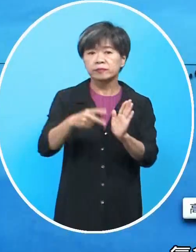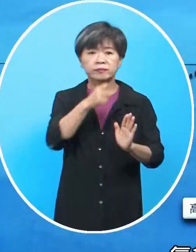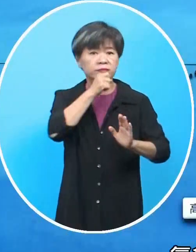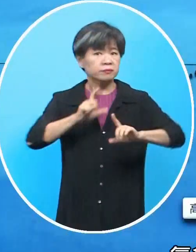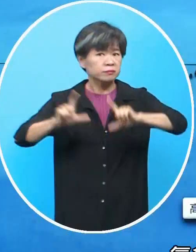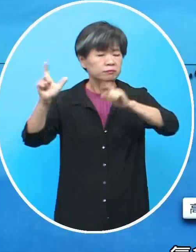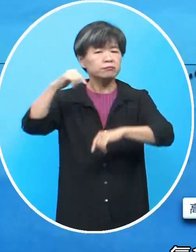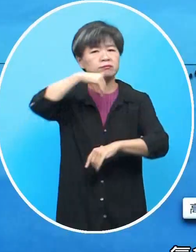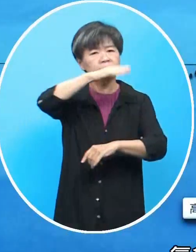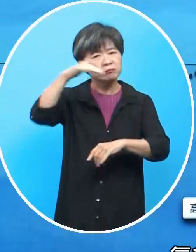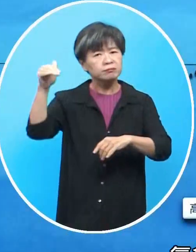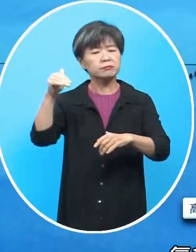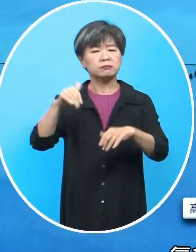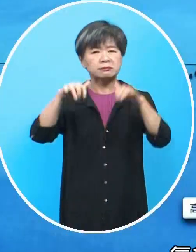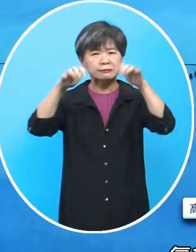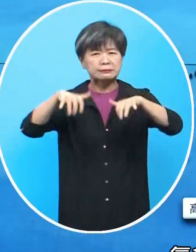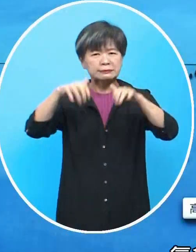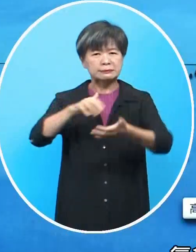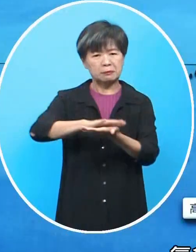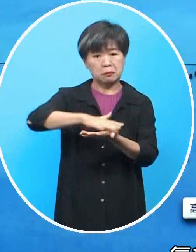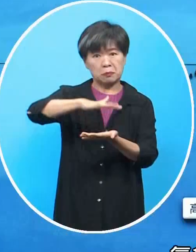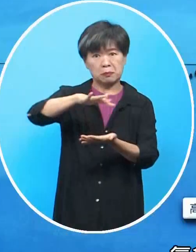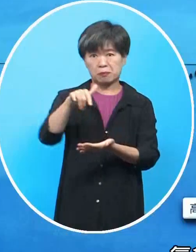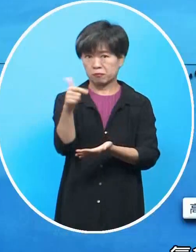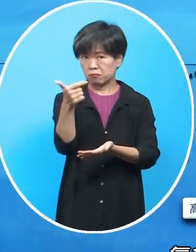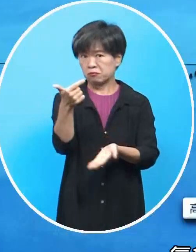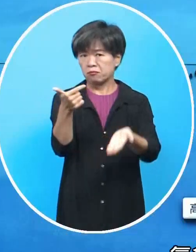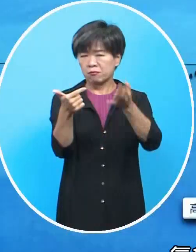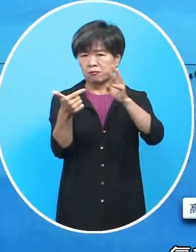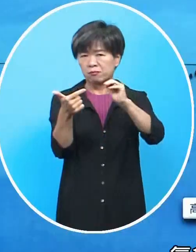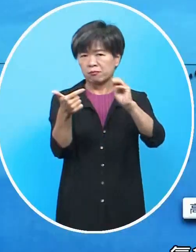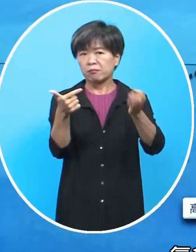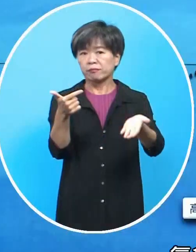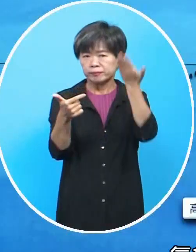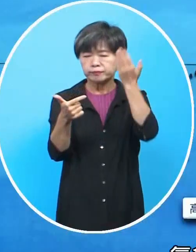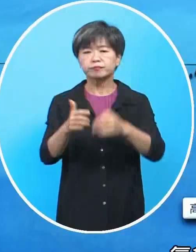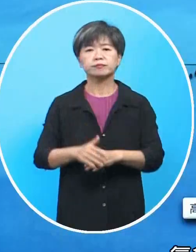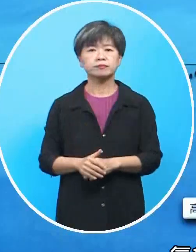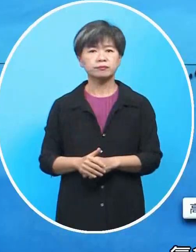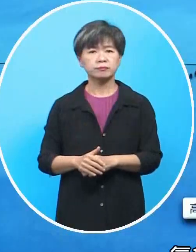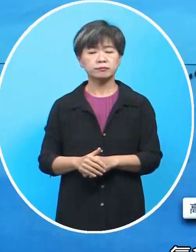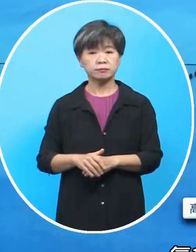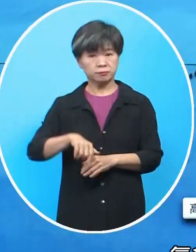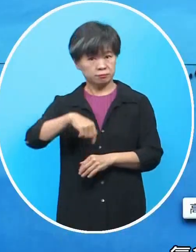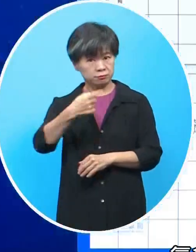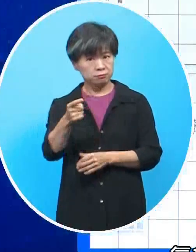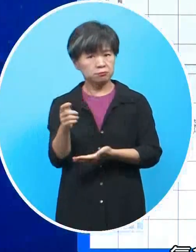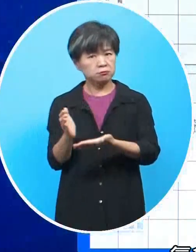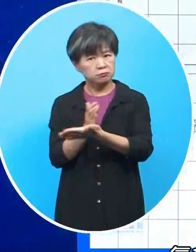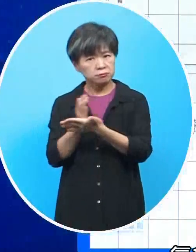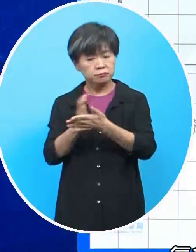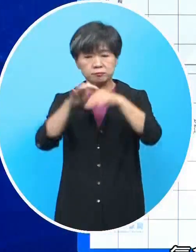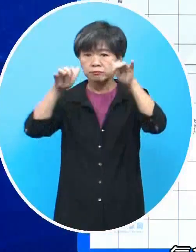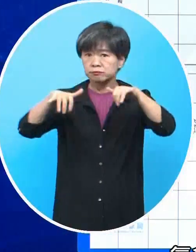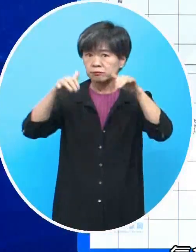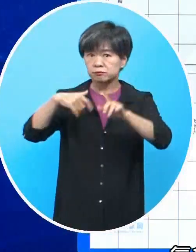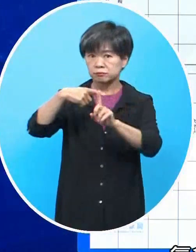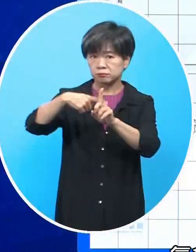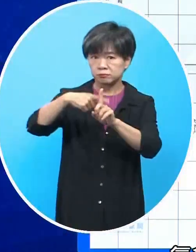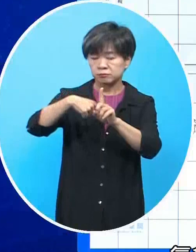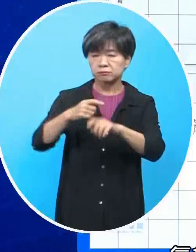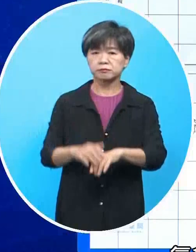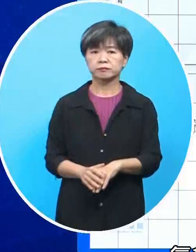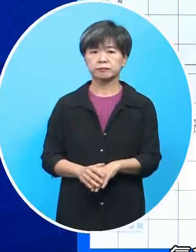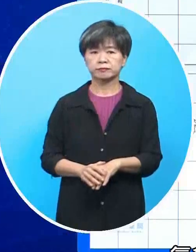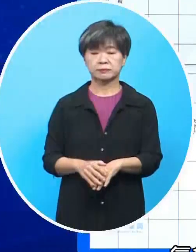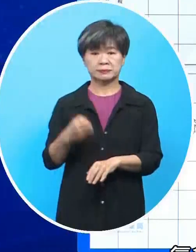降雨也已经超过了600毫米。那我们预估呢，在接下来的降雨的部分，从最新